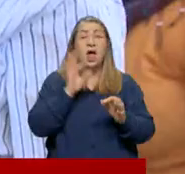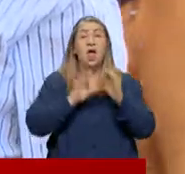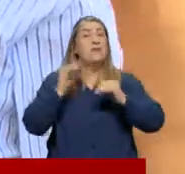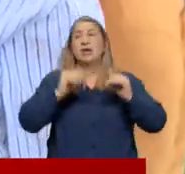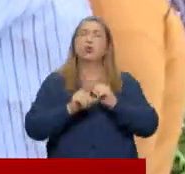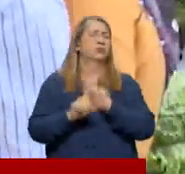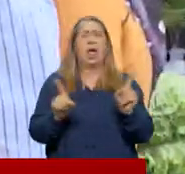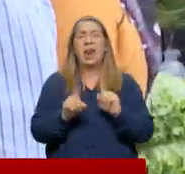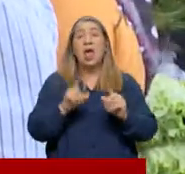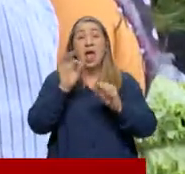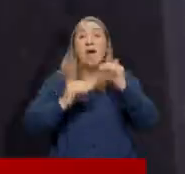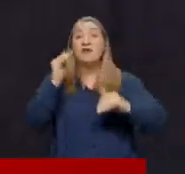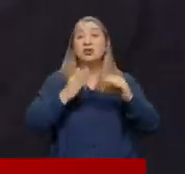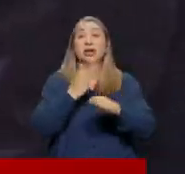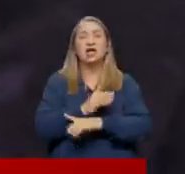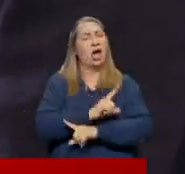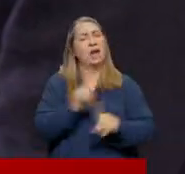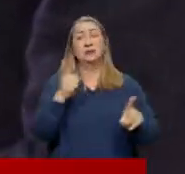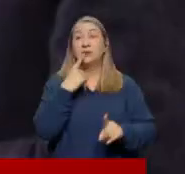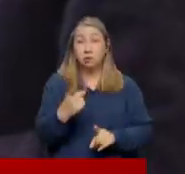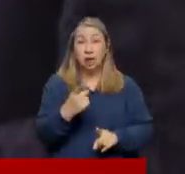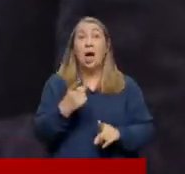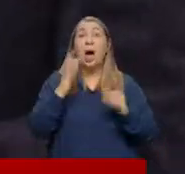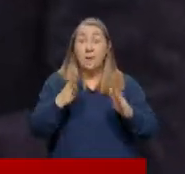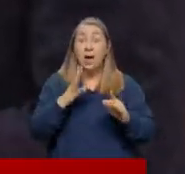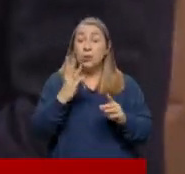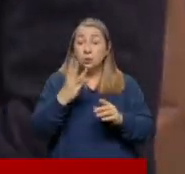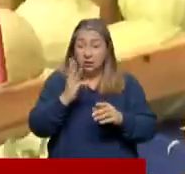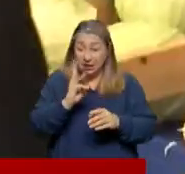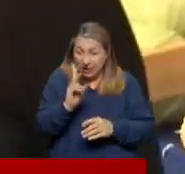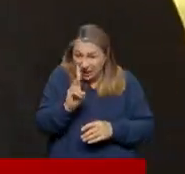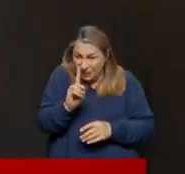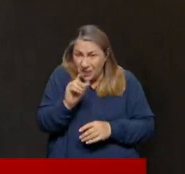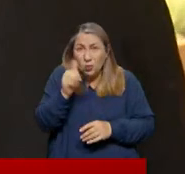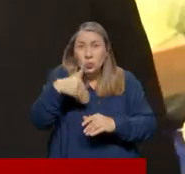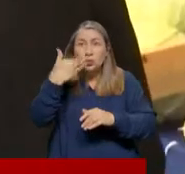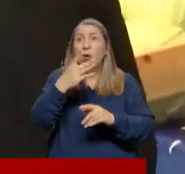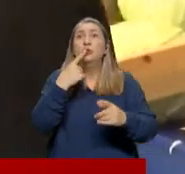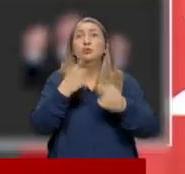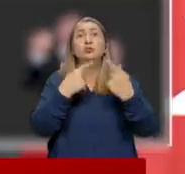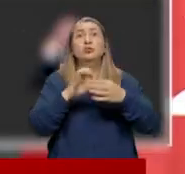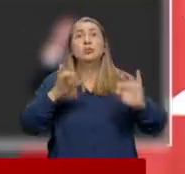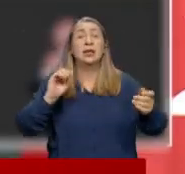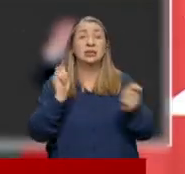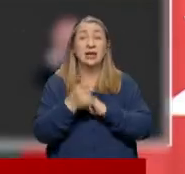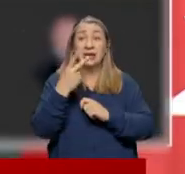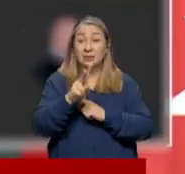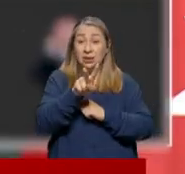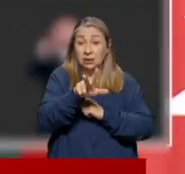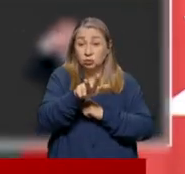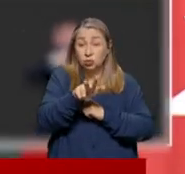enflasyon değil demiş enflasyon gerçeğini reddetmişti ama aradan geçen 21 günde sözler değişti